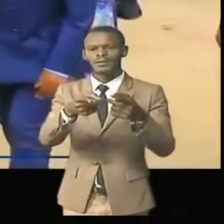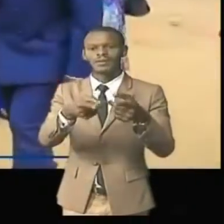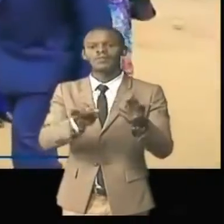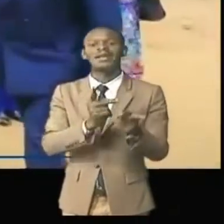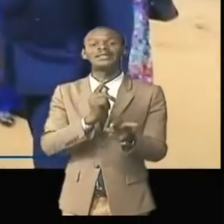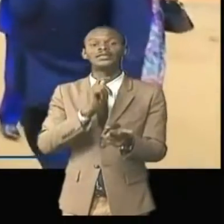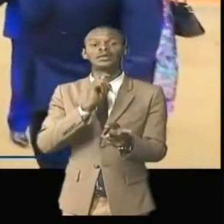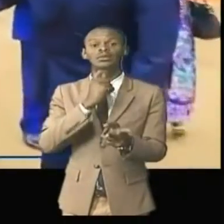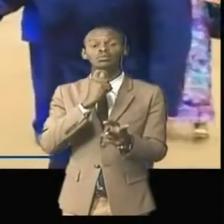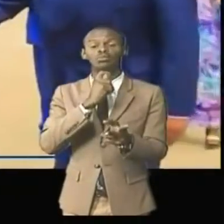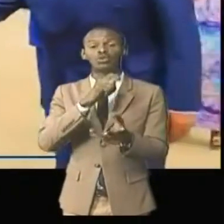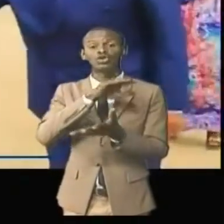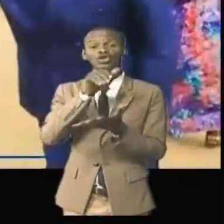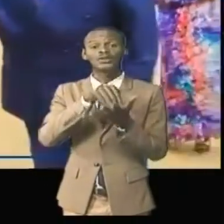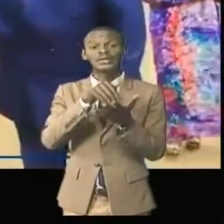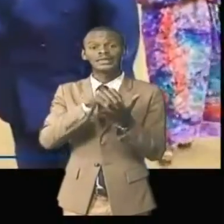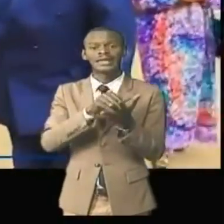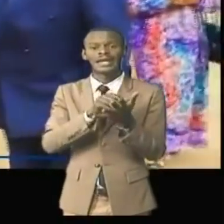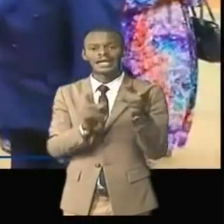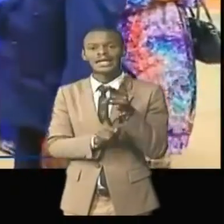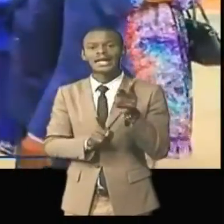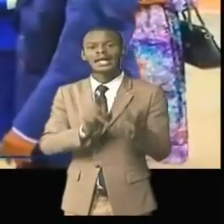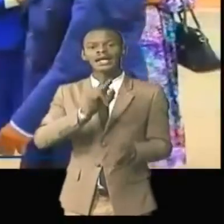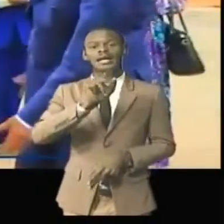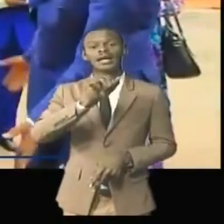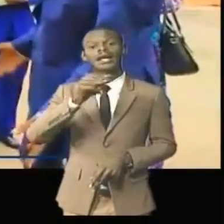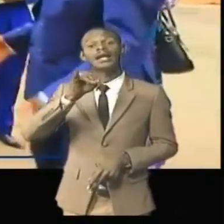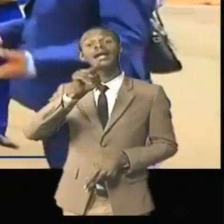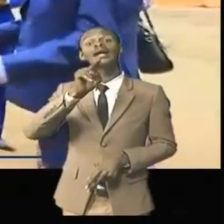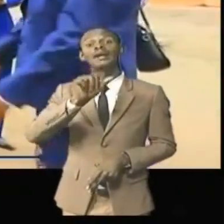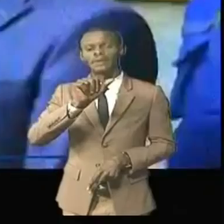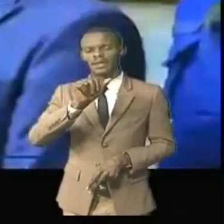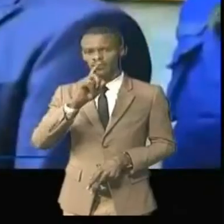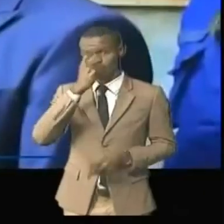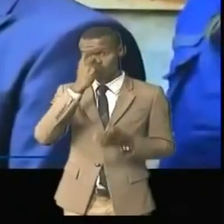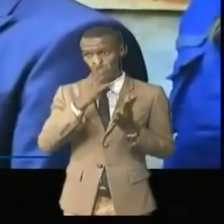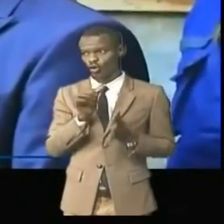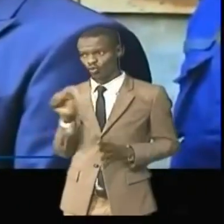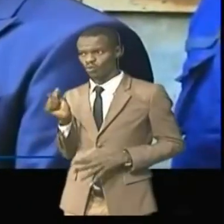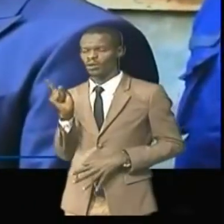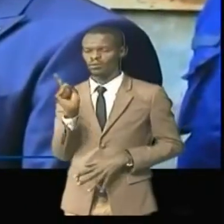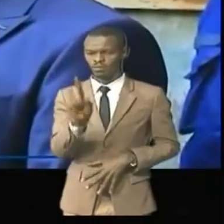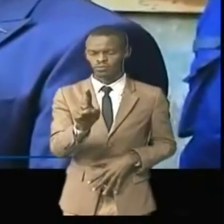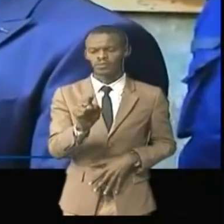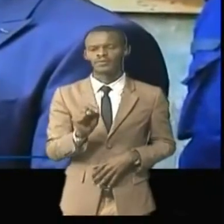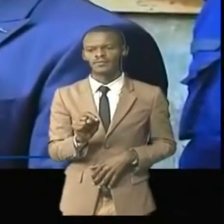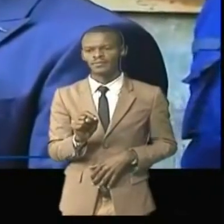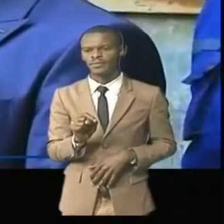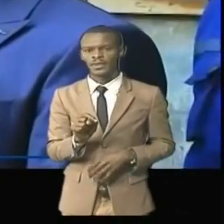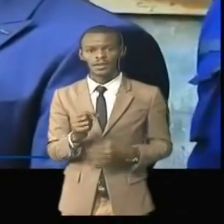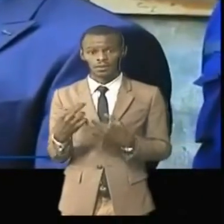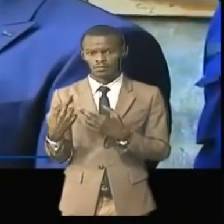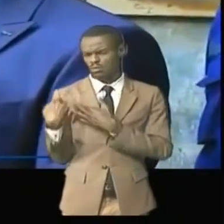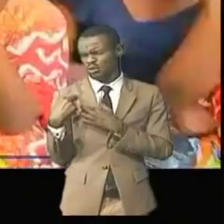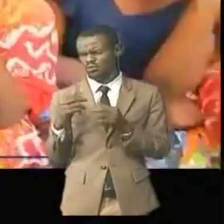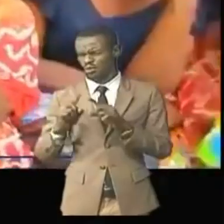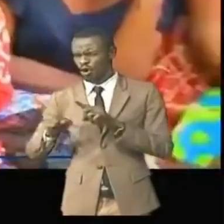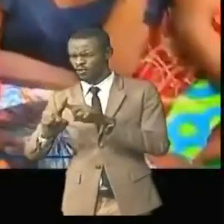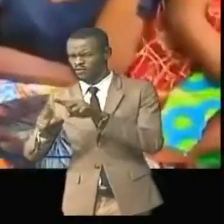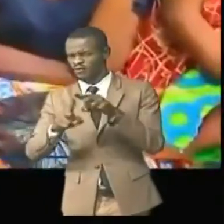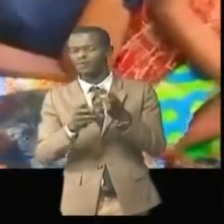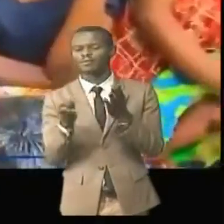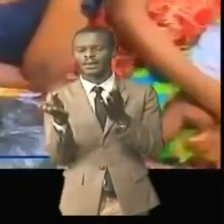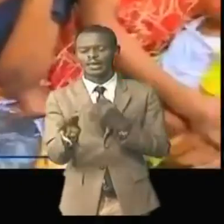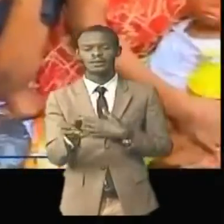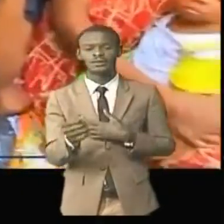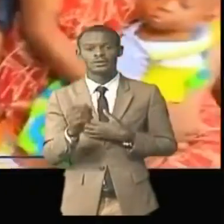différents responsables de la justice congolaise. Au cours de cette cérémonie, le gouverneur a invité le bénéficiaire à adopter un comportement responsable